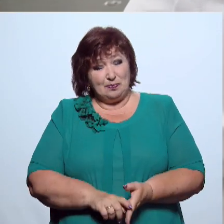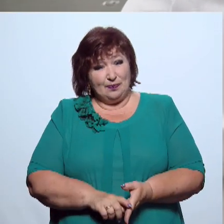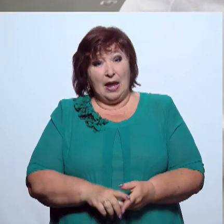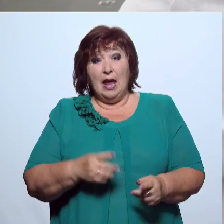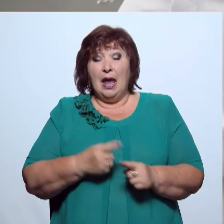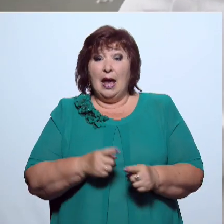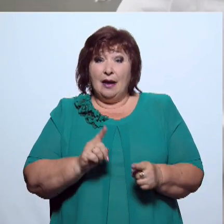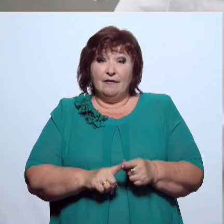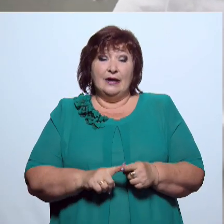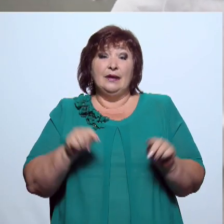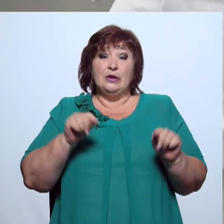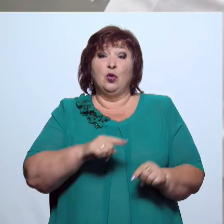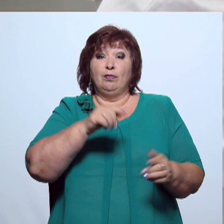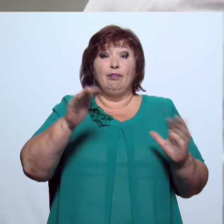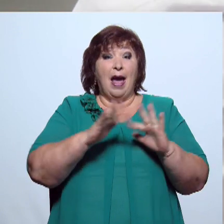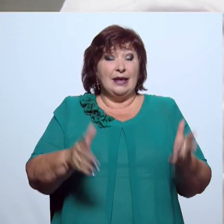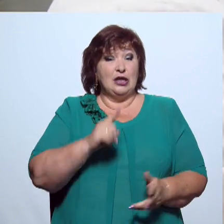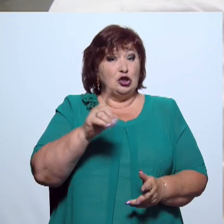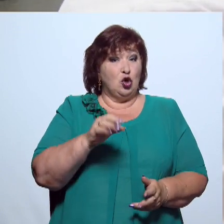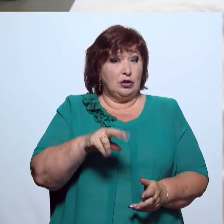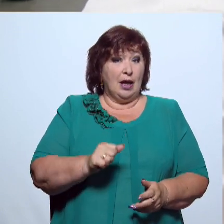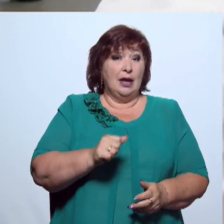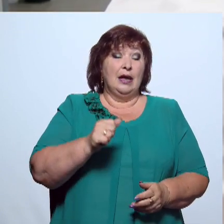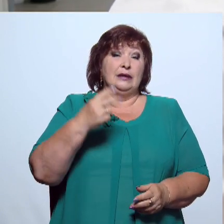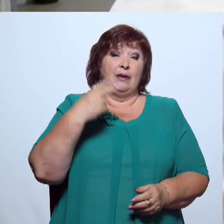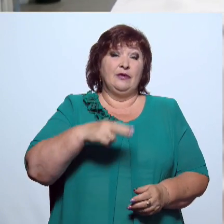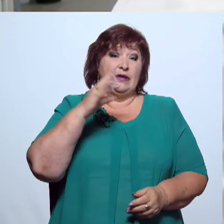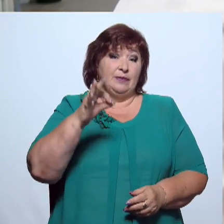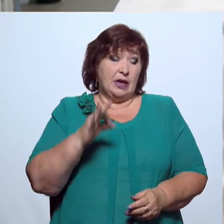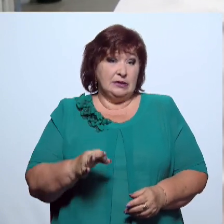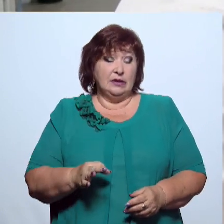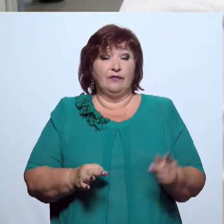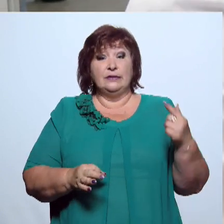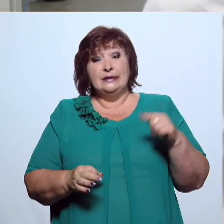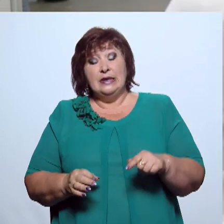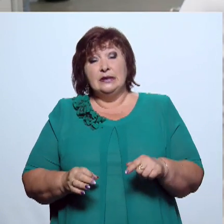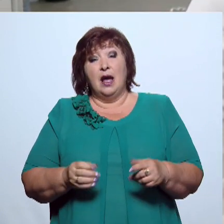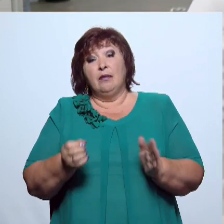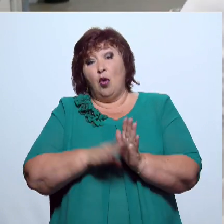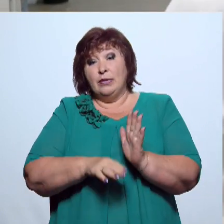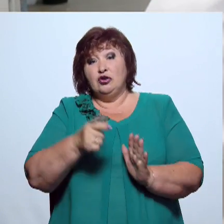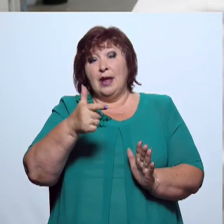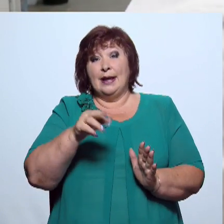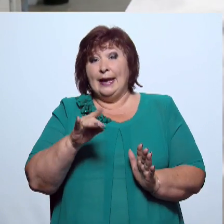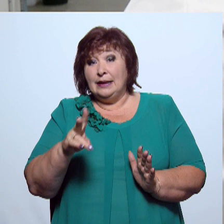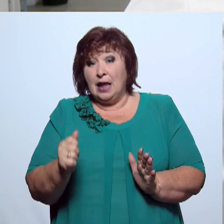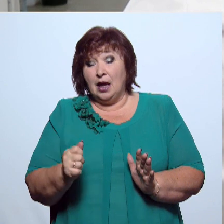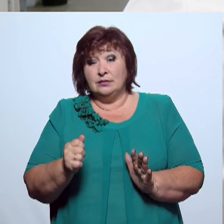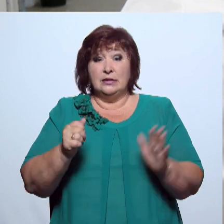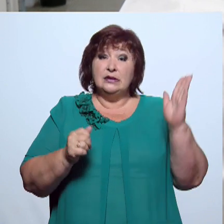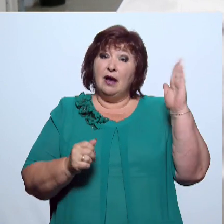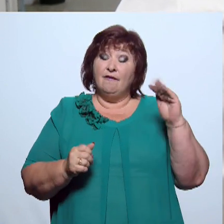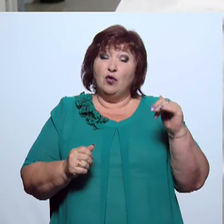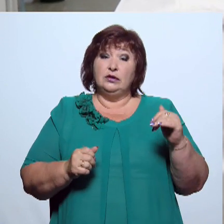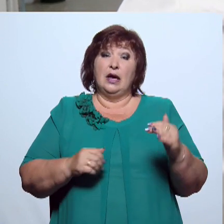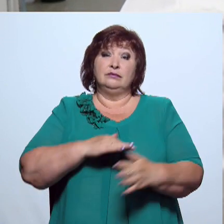В этом пакете у нас находится зола в концентрации 20%. Это у нас обычная глина, это вода. И при смешивании